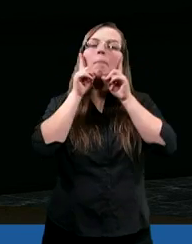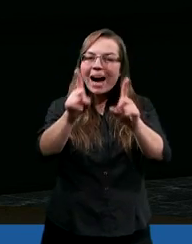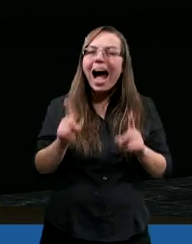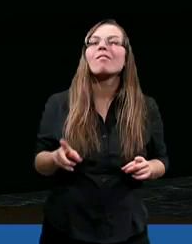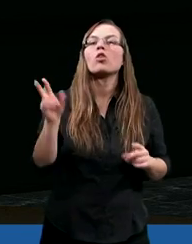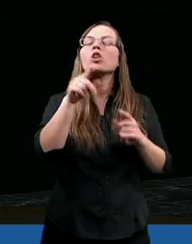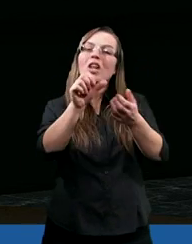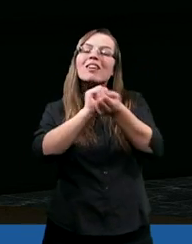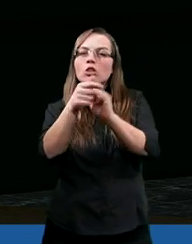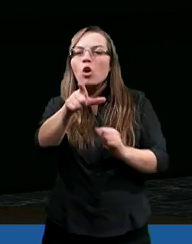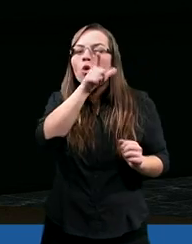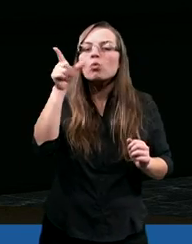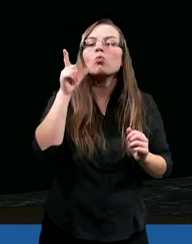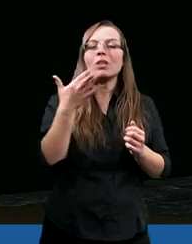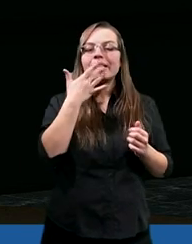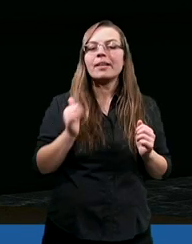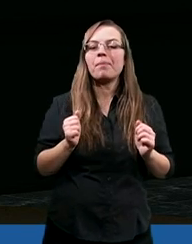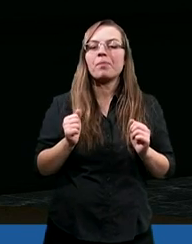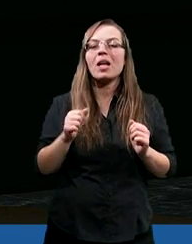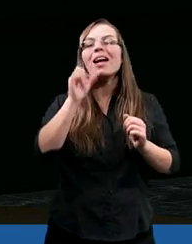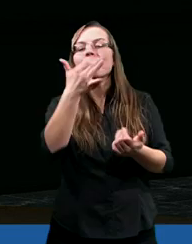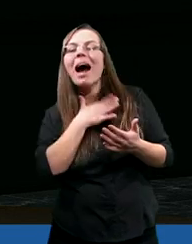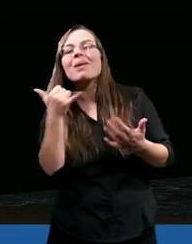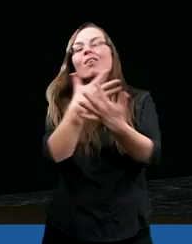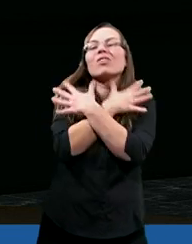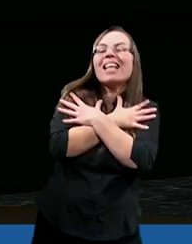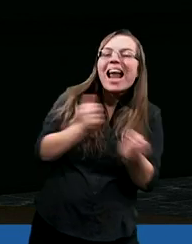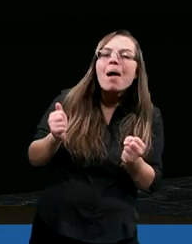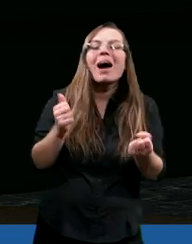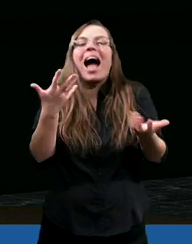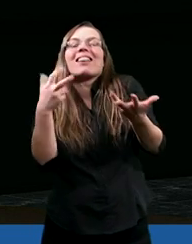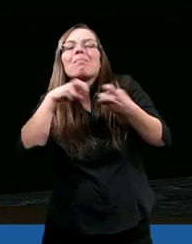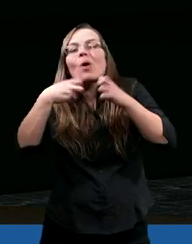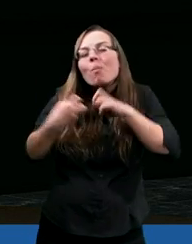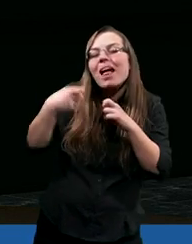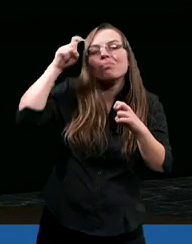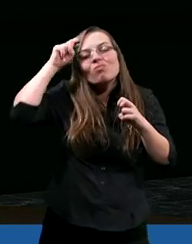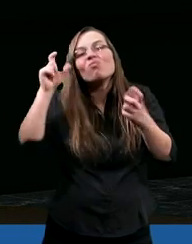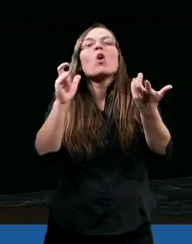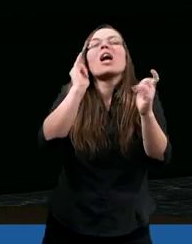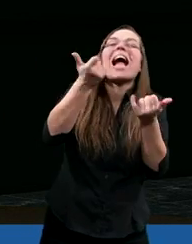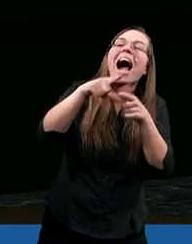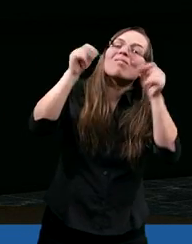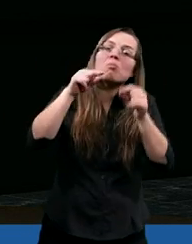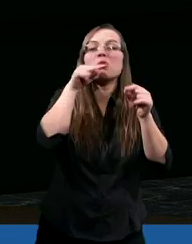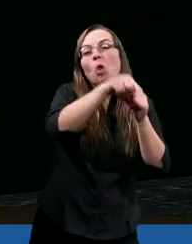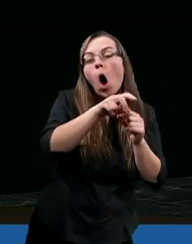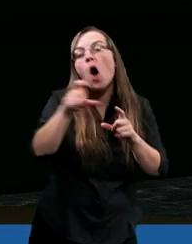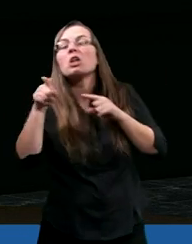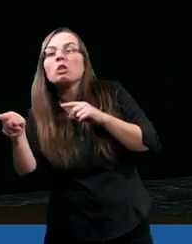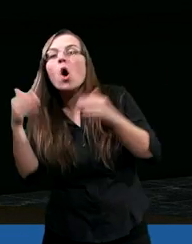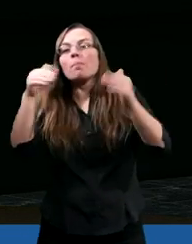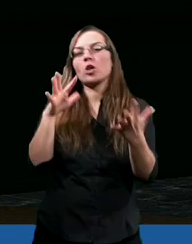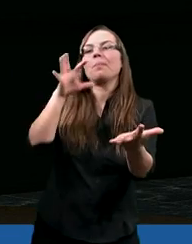Stąd, jeśli mamy jakieś dylematy, czy tak postąpić, czy inaczej, po prostu możemy